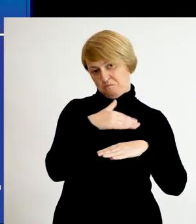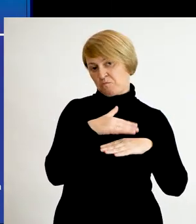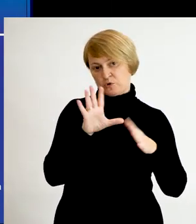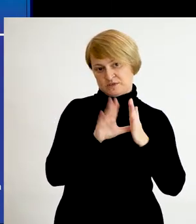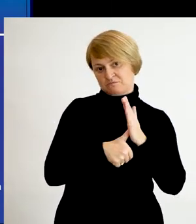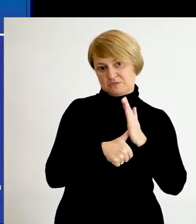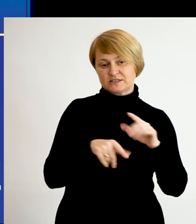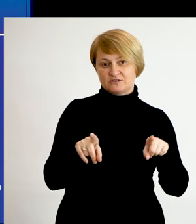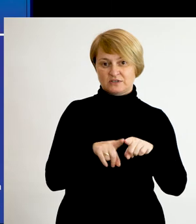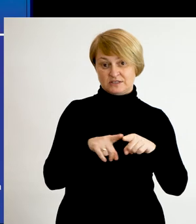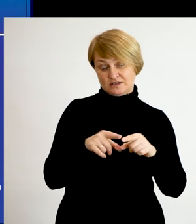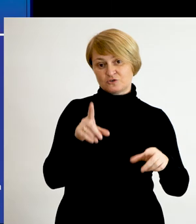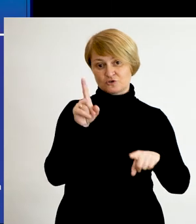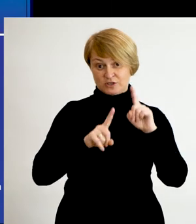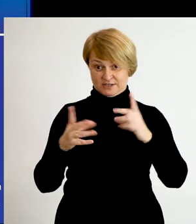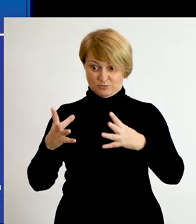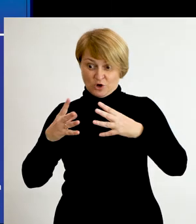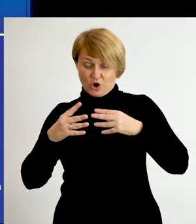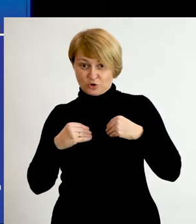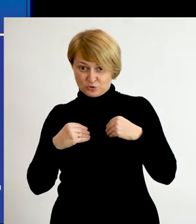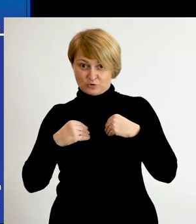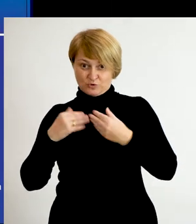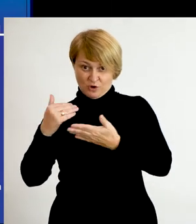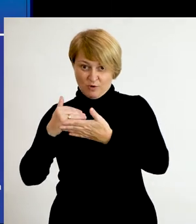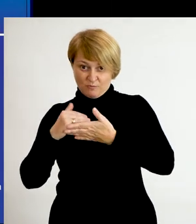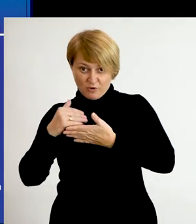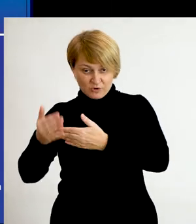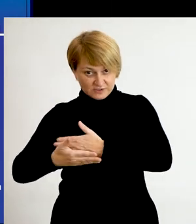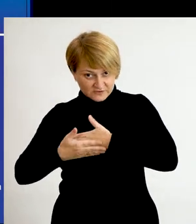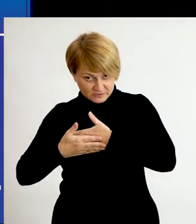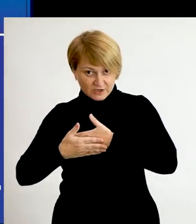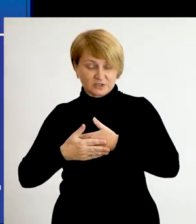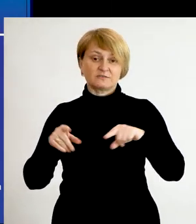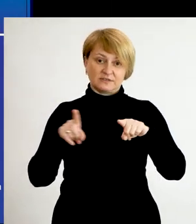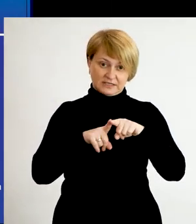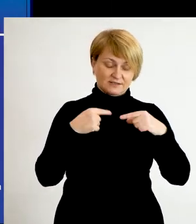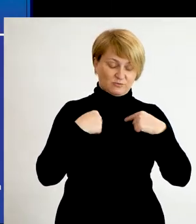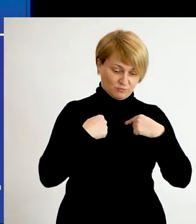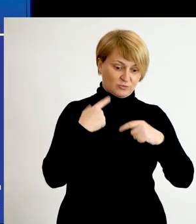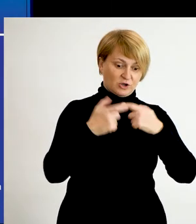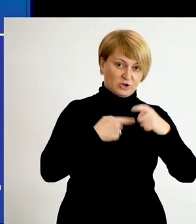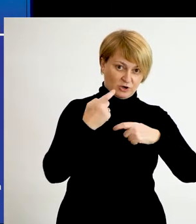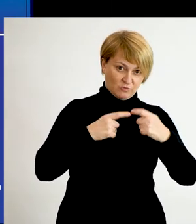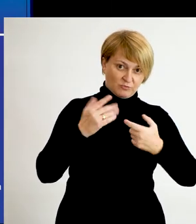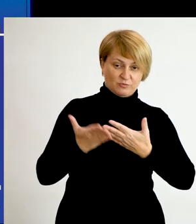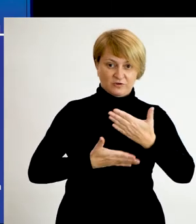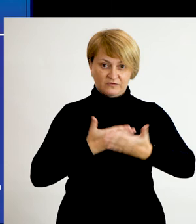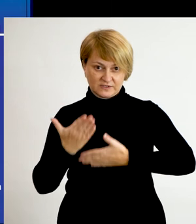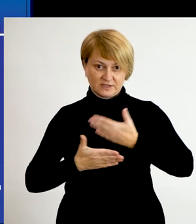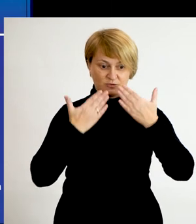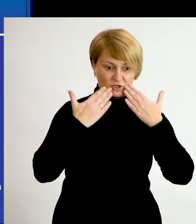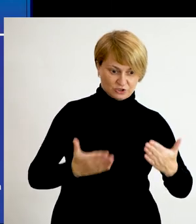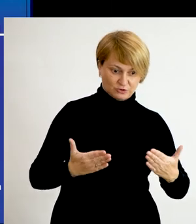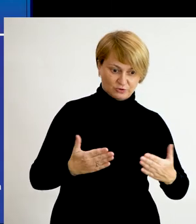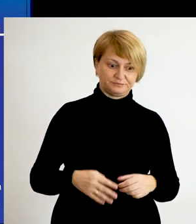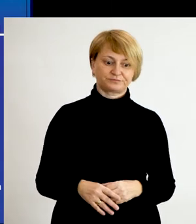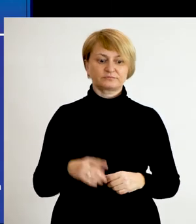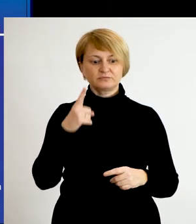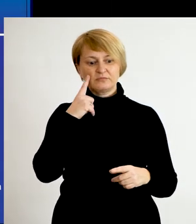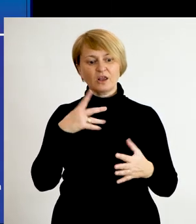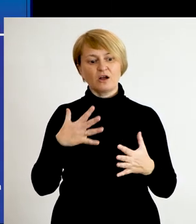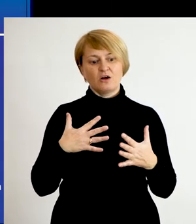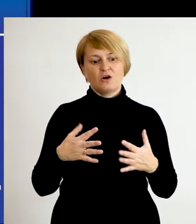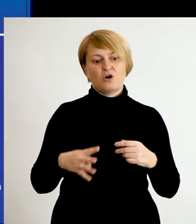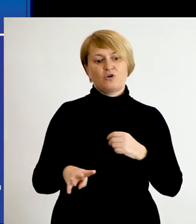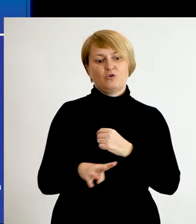A że i my czasami otrzymujemy pomoc, wsparcie, to również w ten sposób możemy za to wsparcie podziękować. Duża inwestycja na 90 milionów, mniej więcej